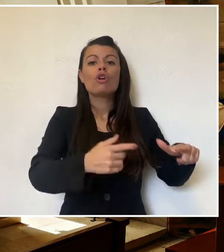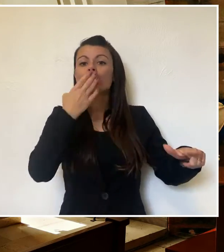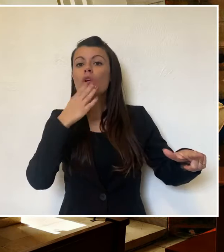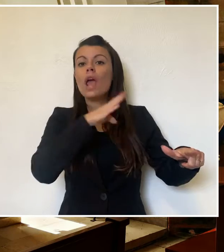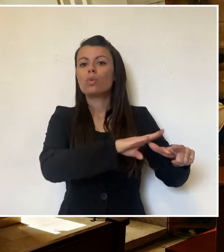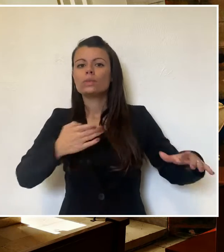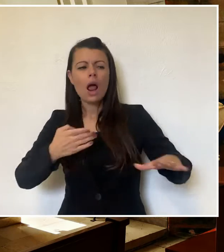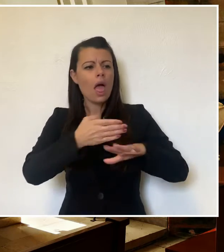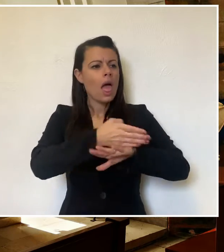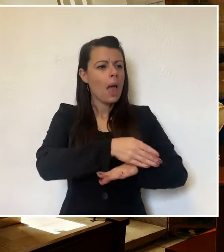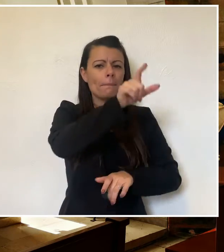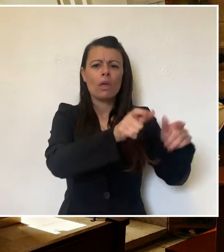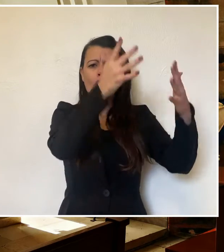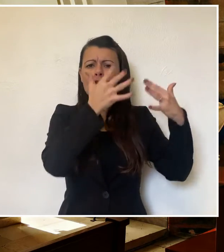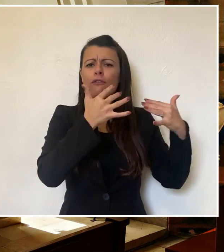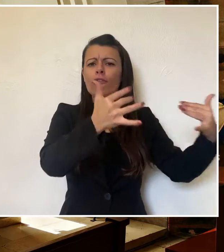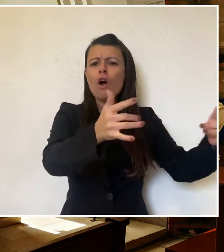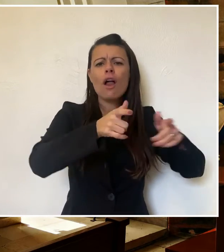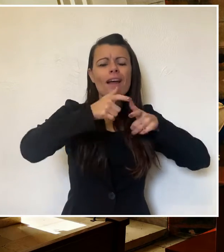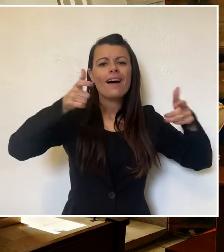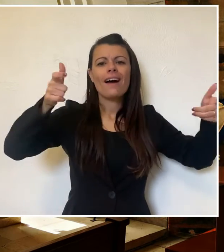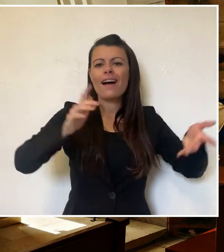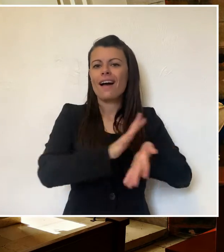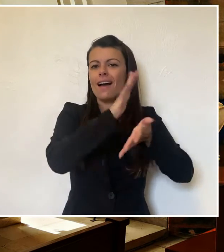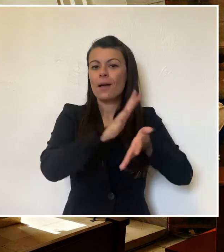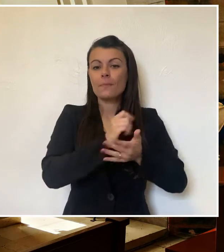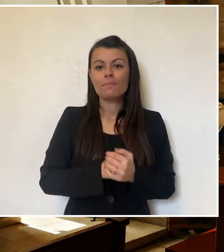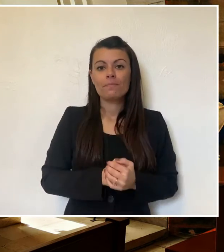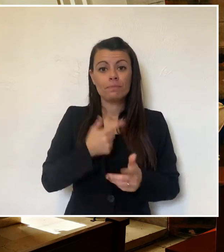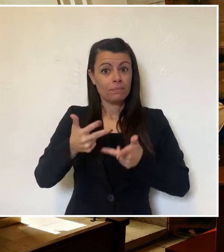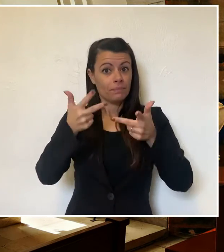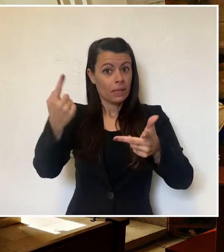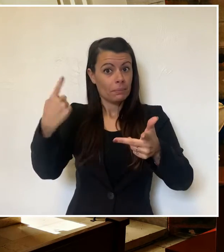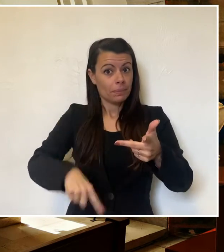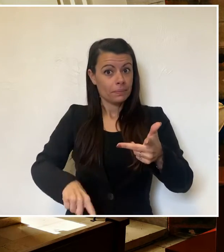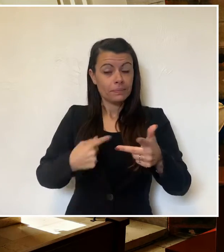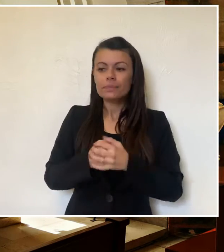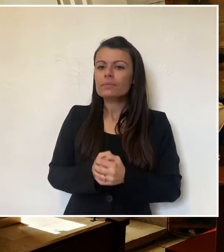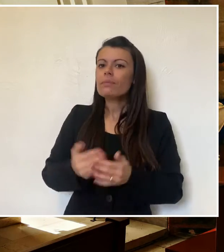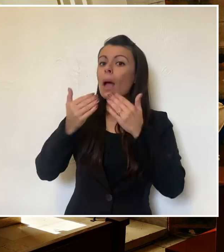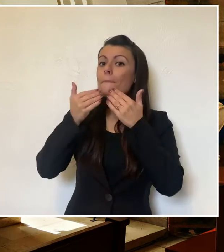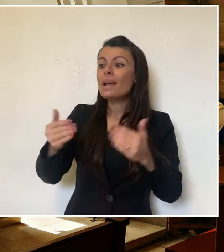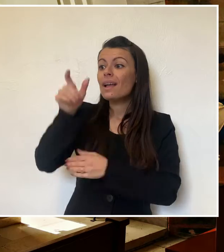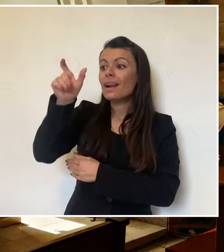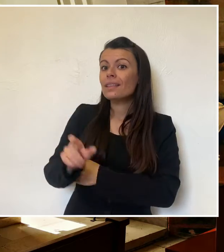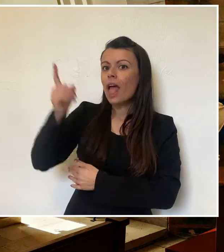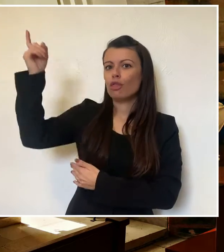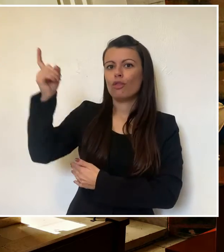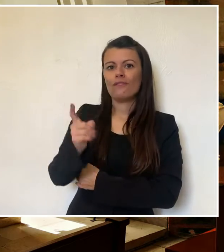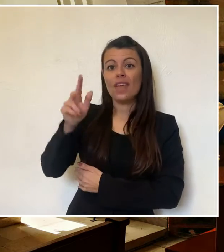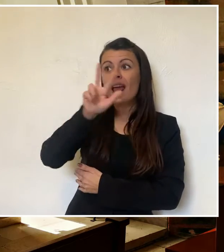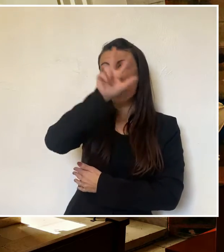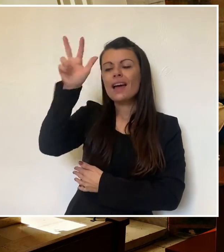dalla folla con queste parole, «Benedetto colui che viene, il Re nel nome del Signore».